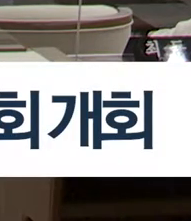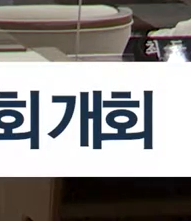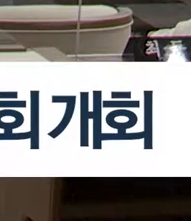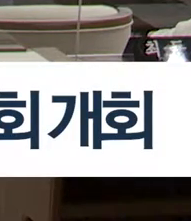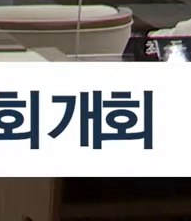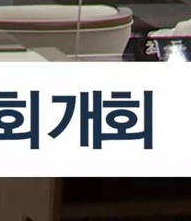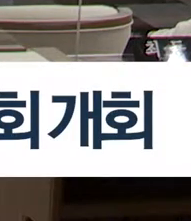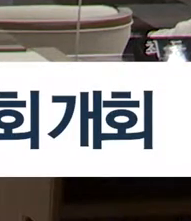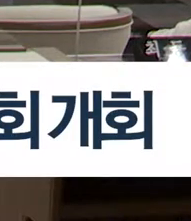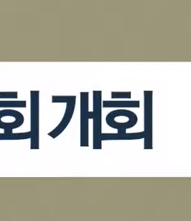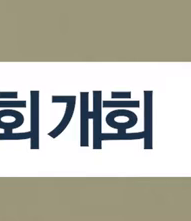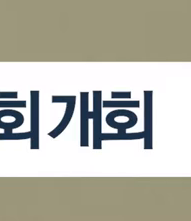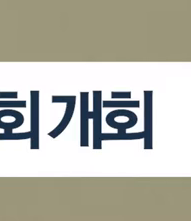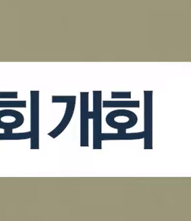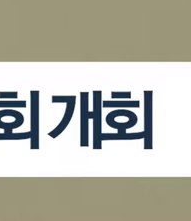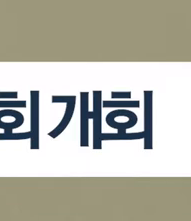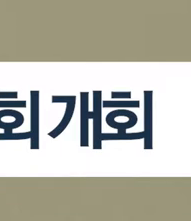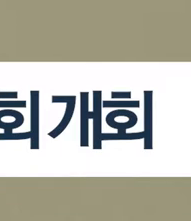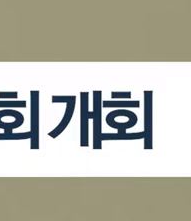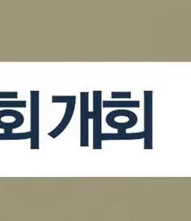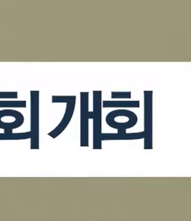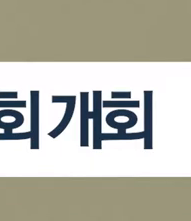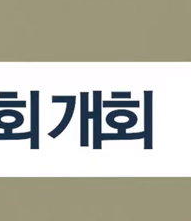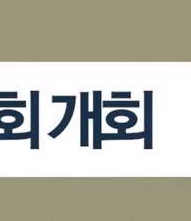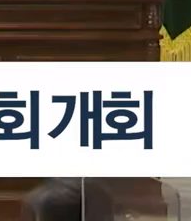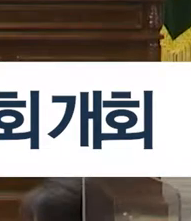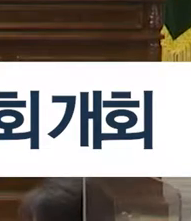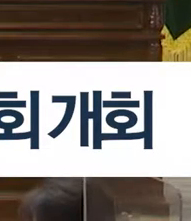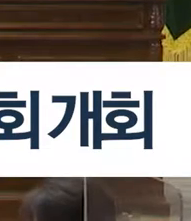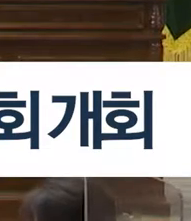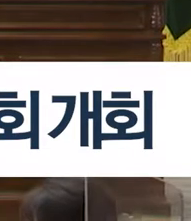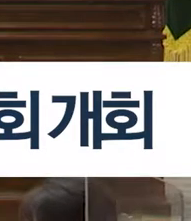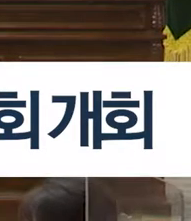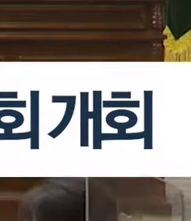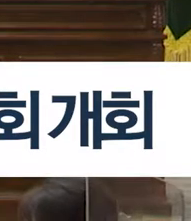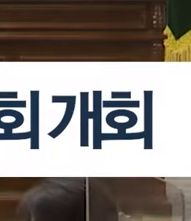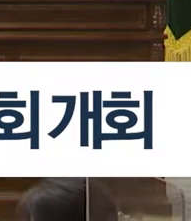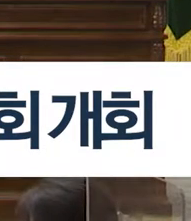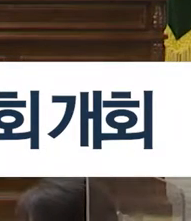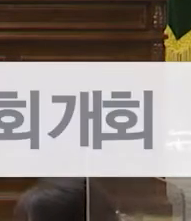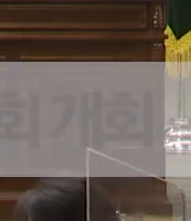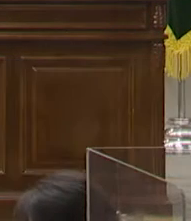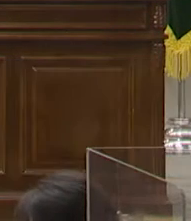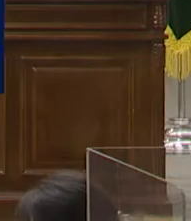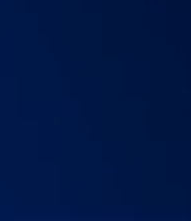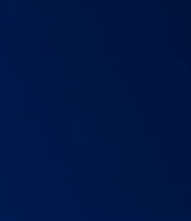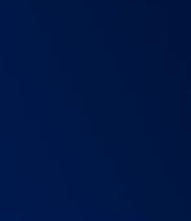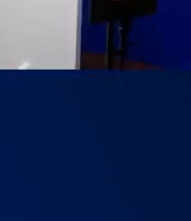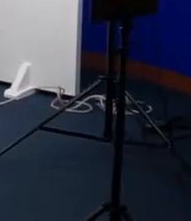제281회 서울특별시 강서구의회 임시회가 지난 26일 1차 본회의를 시작으로 개회했습니다.